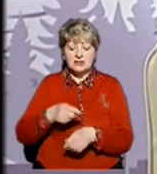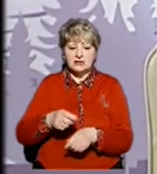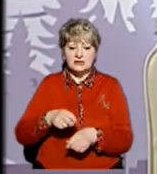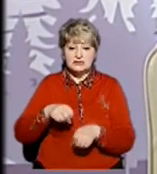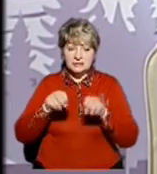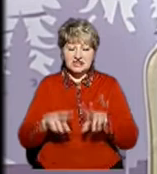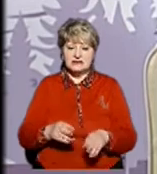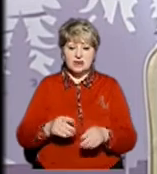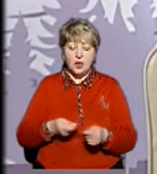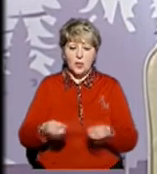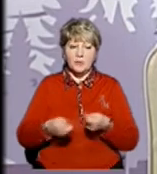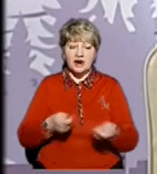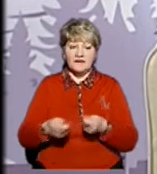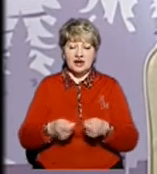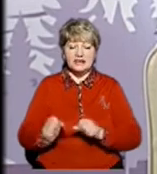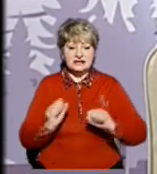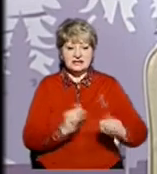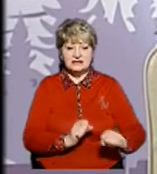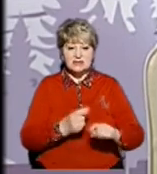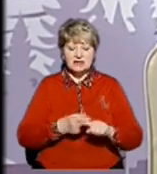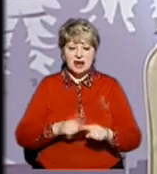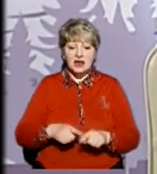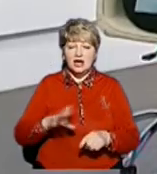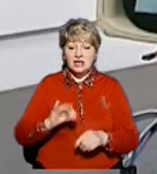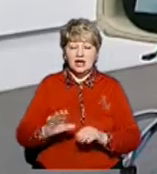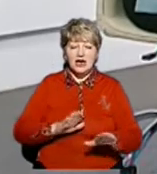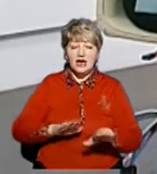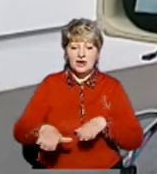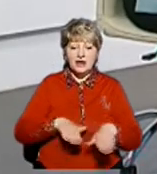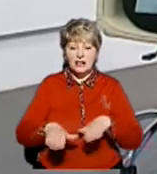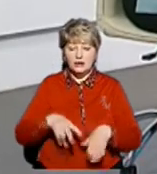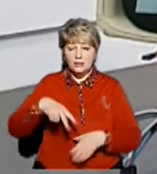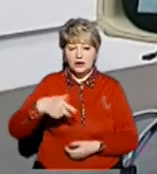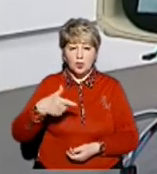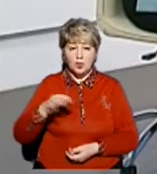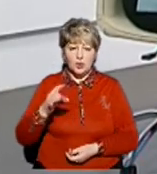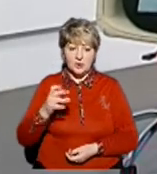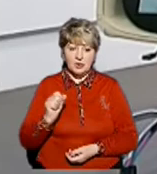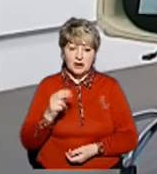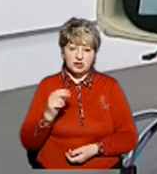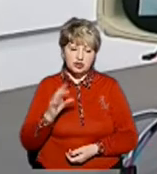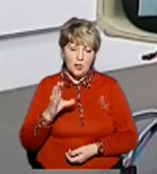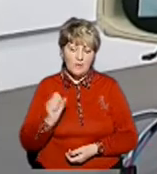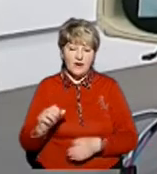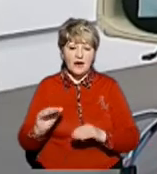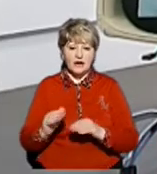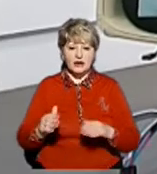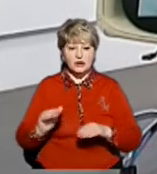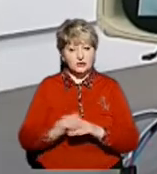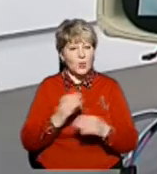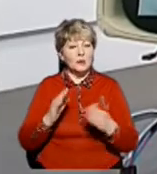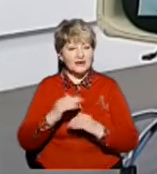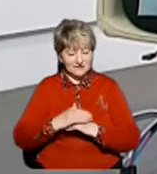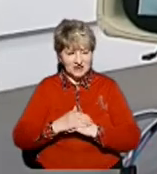управління цивільного захисту Тетяна Глинська та ріелторка Людмила Горбачова. Вітаю вас в нашій студії. Добрий